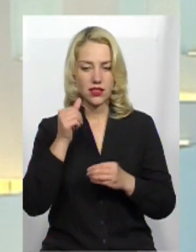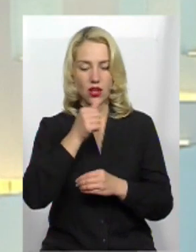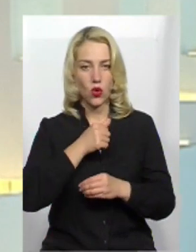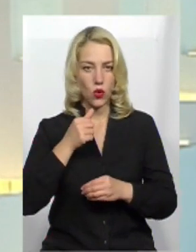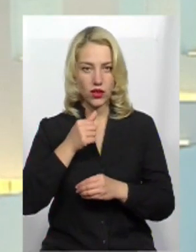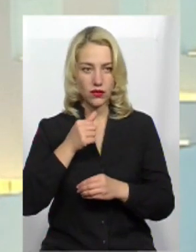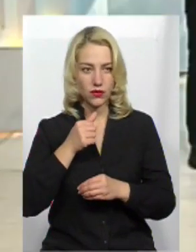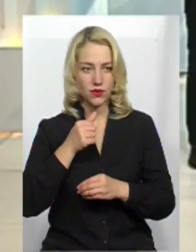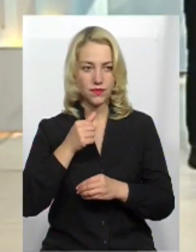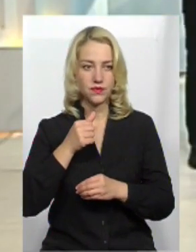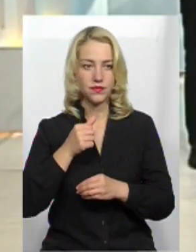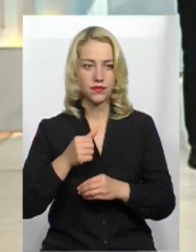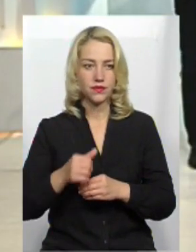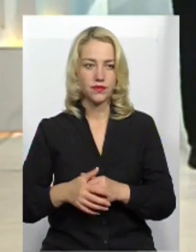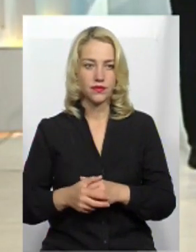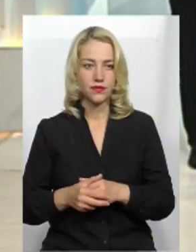років...